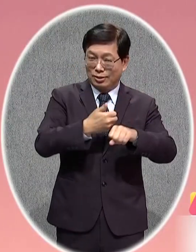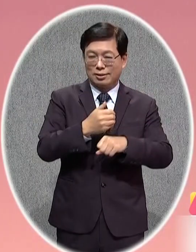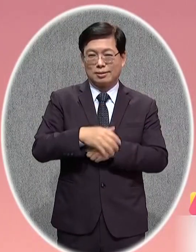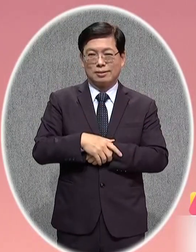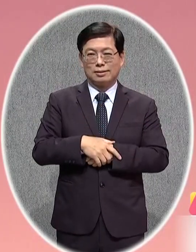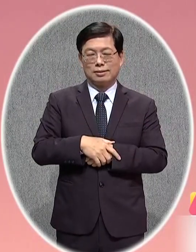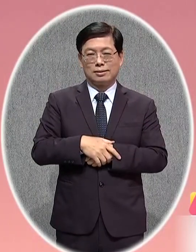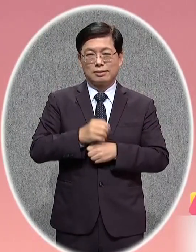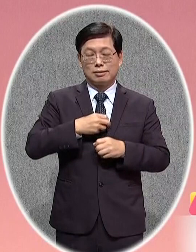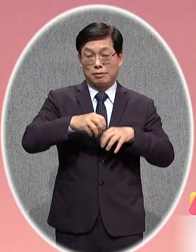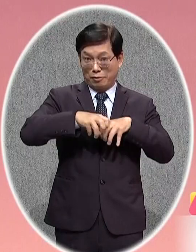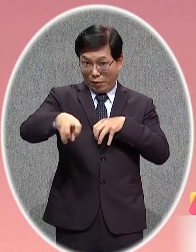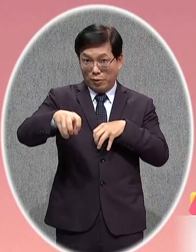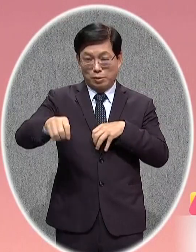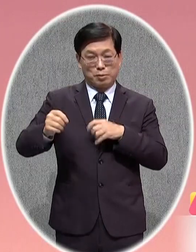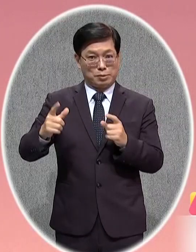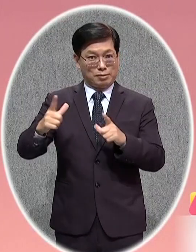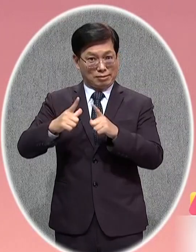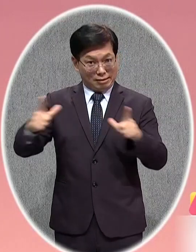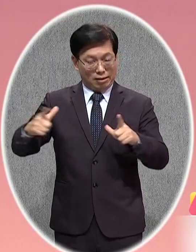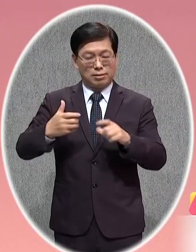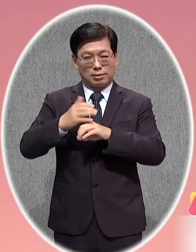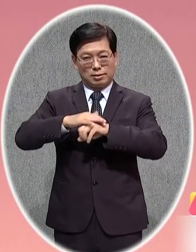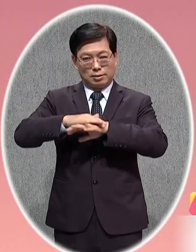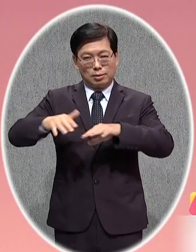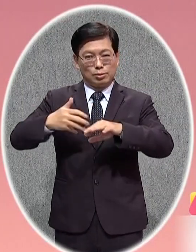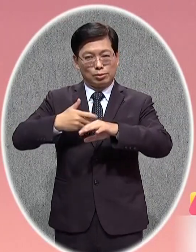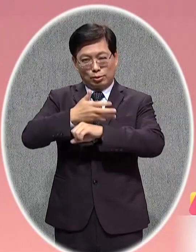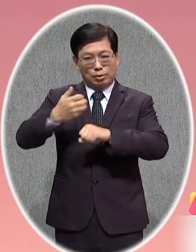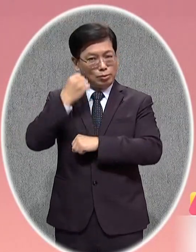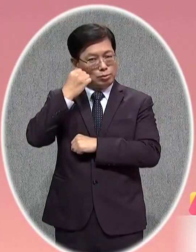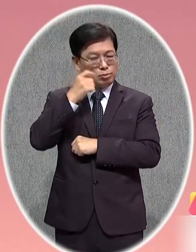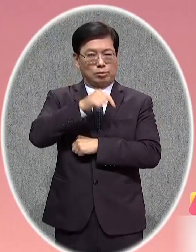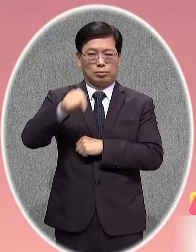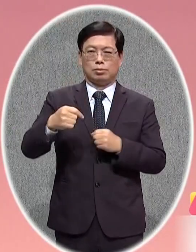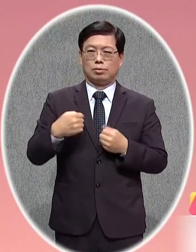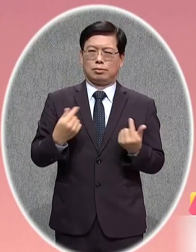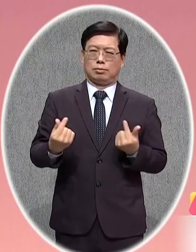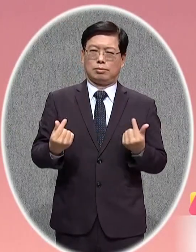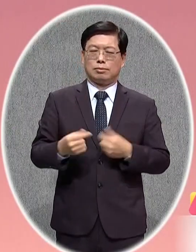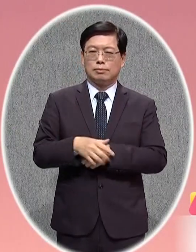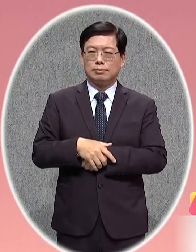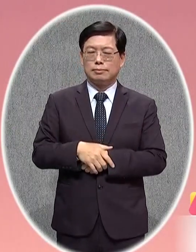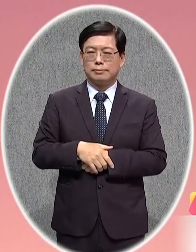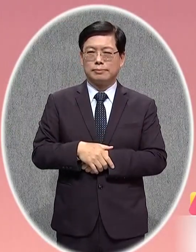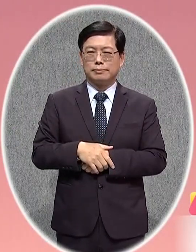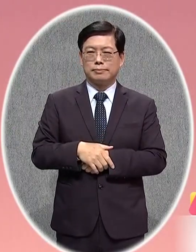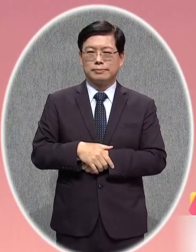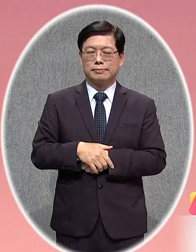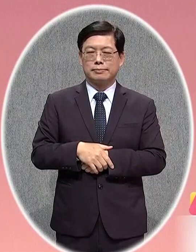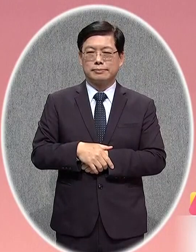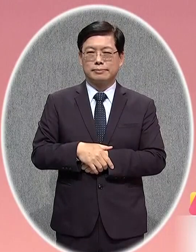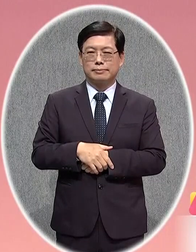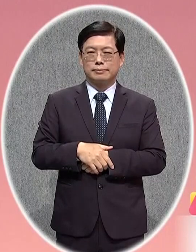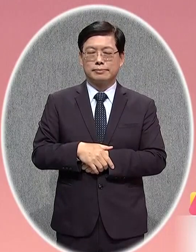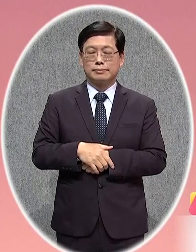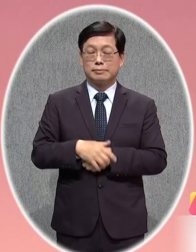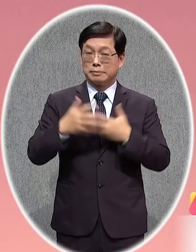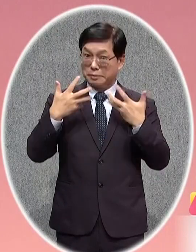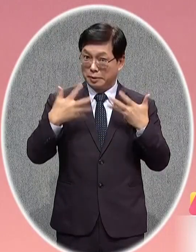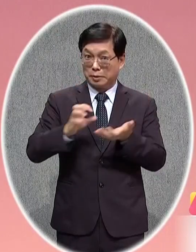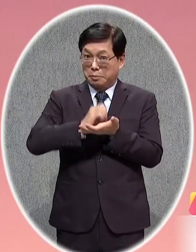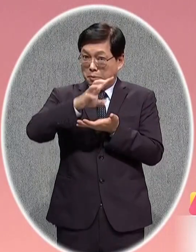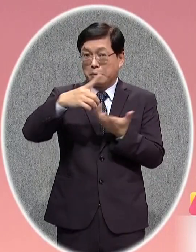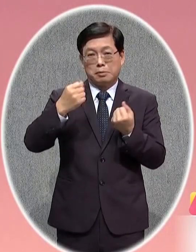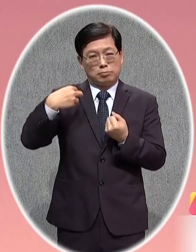那个外推方案变成是住在比较大的安全岛的差别而已。好，那在许多的